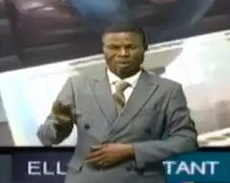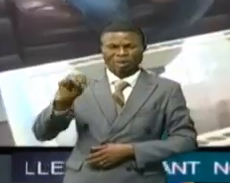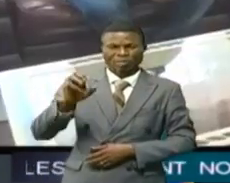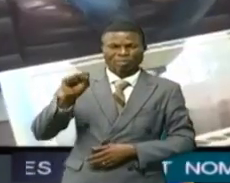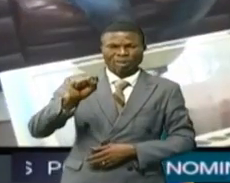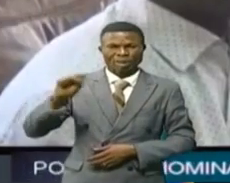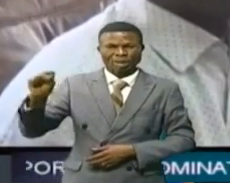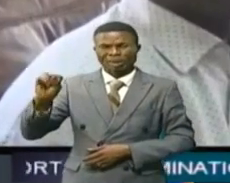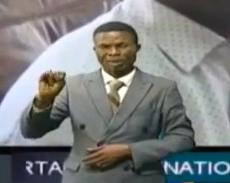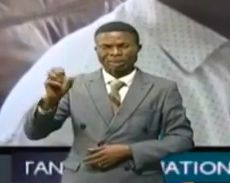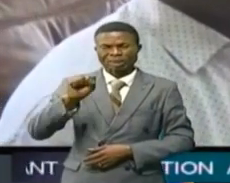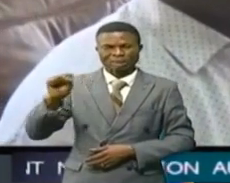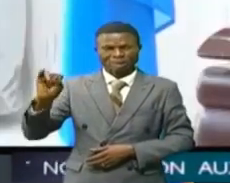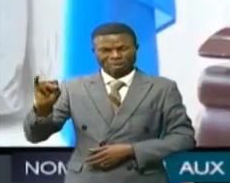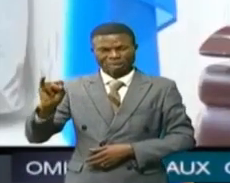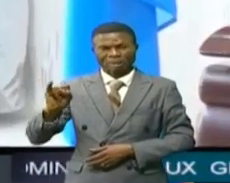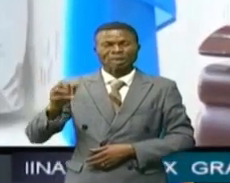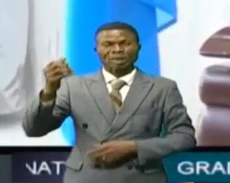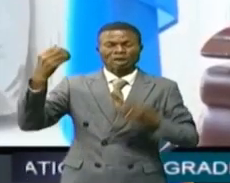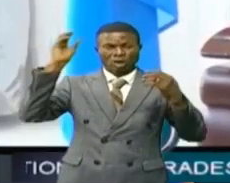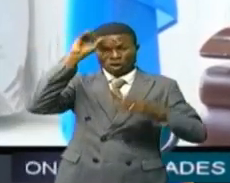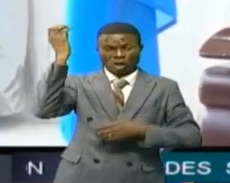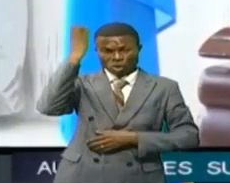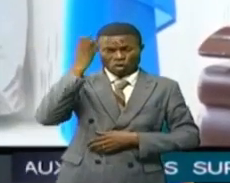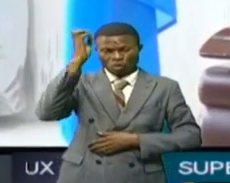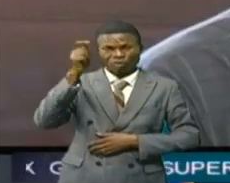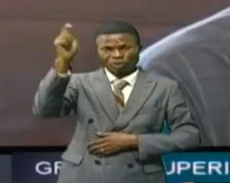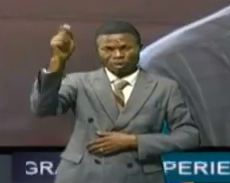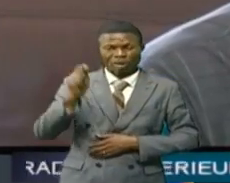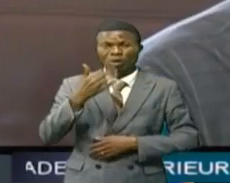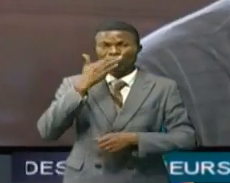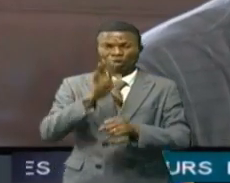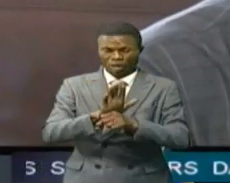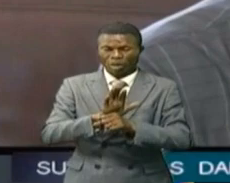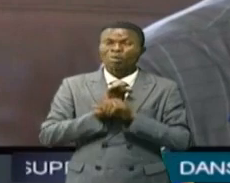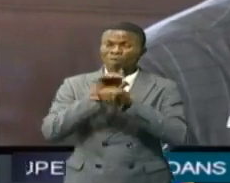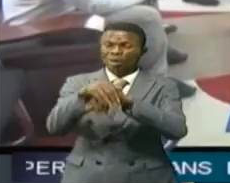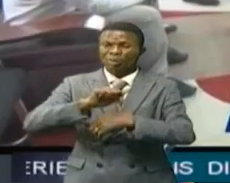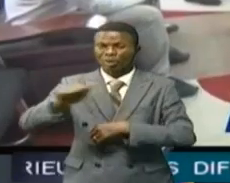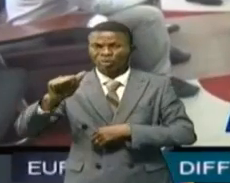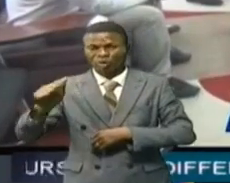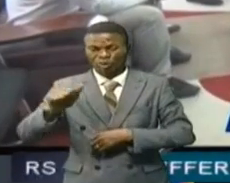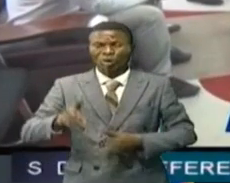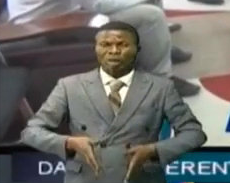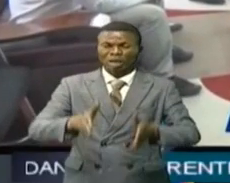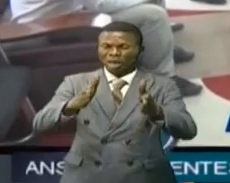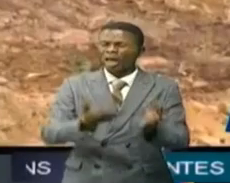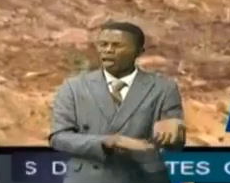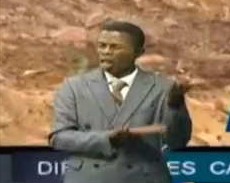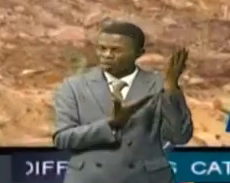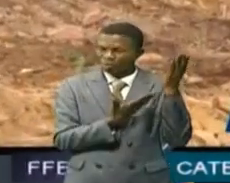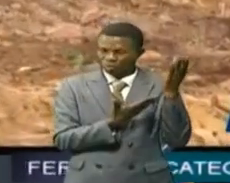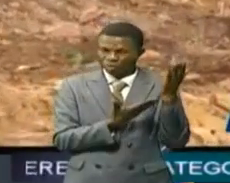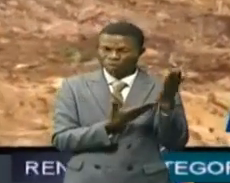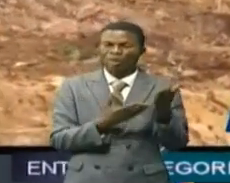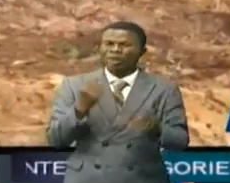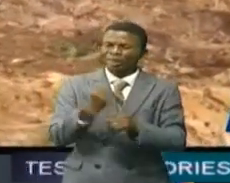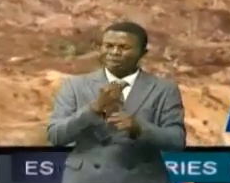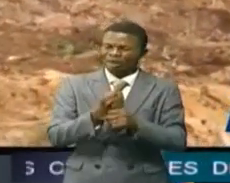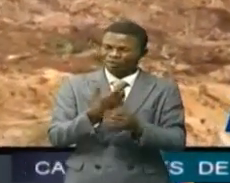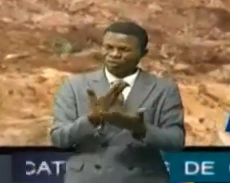Très attentif, le gouverneur militaire Constant Dima leur a promis son implication pour que cette route d'intérêt capital puisse